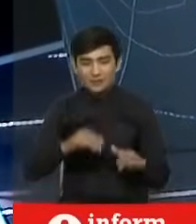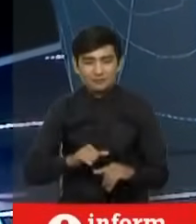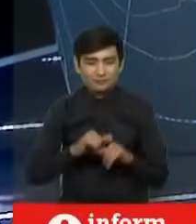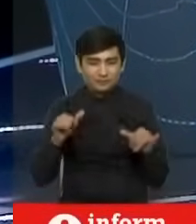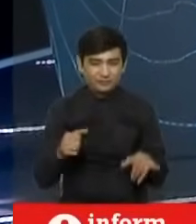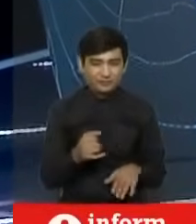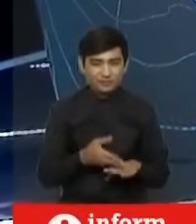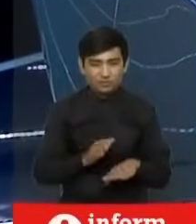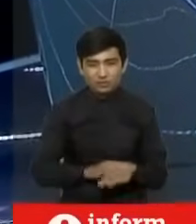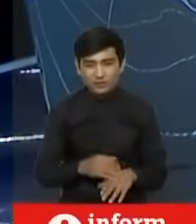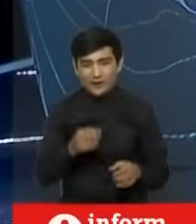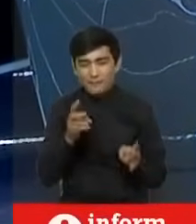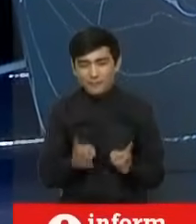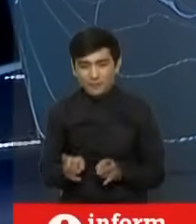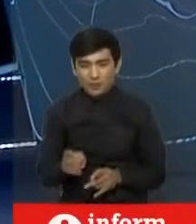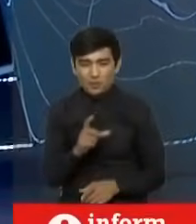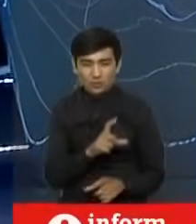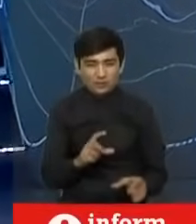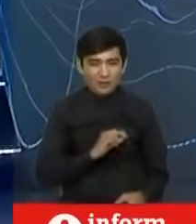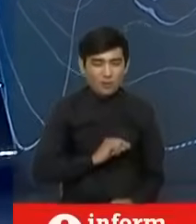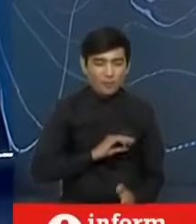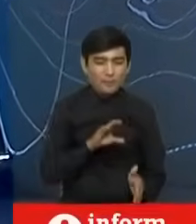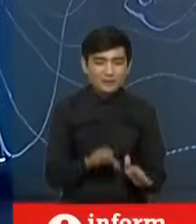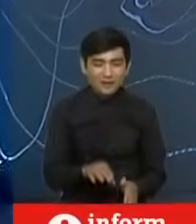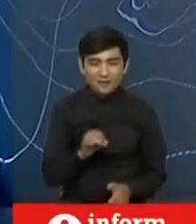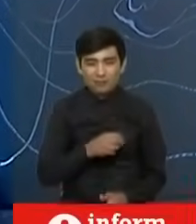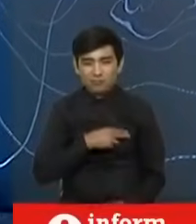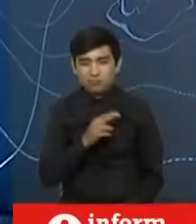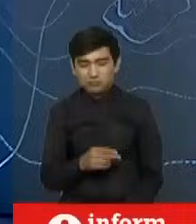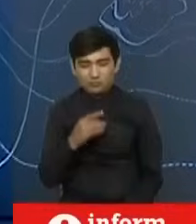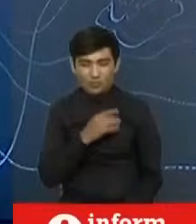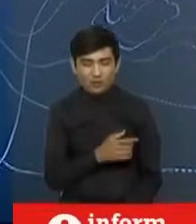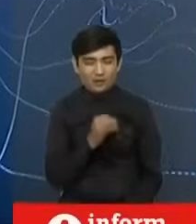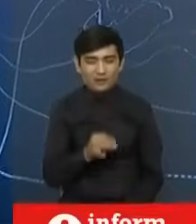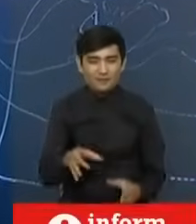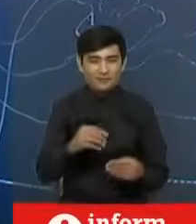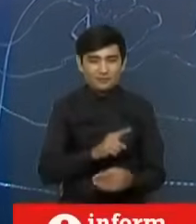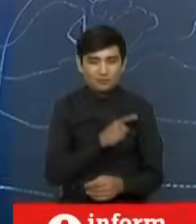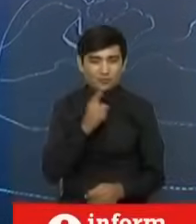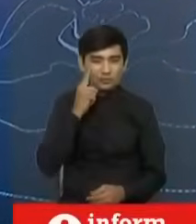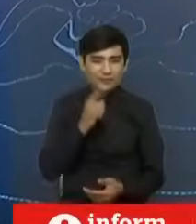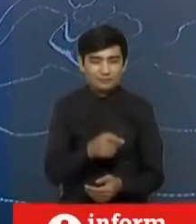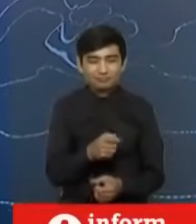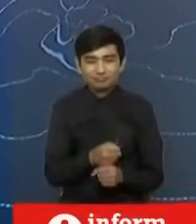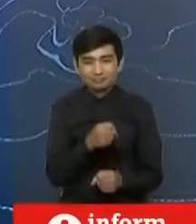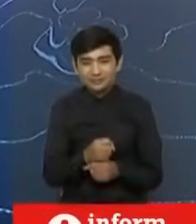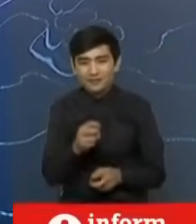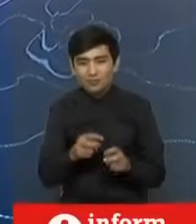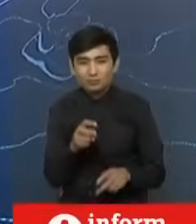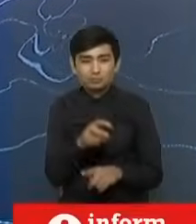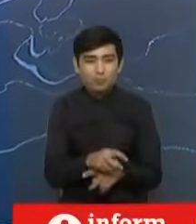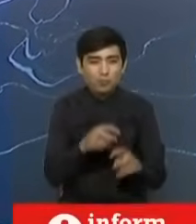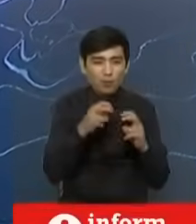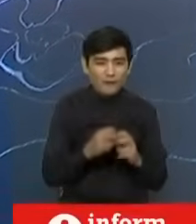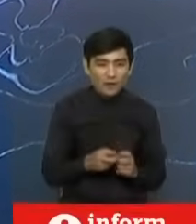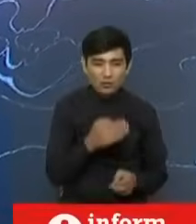тяжесть производственных аварий. Люди получают травмы и гибнут. Многие эксперты полагают, все дело в том, что процедуры проверок упрощаются